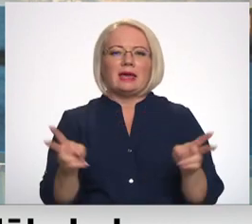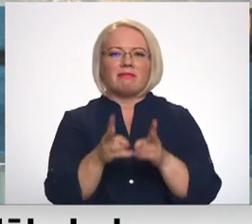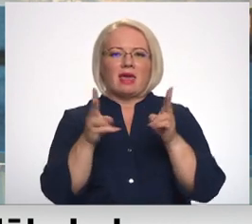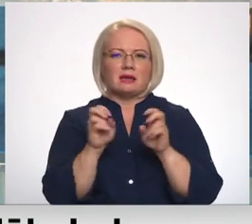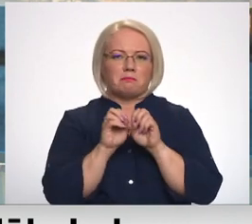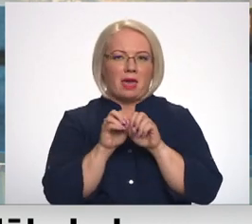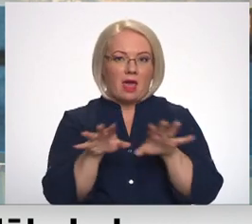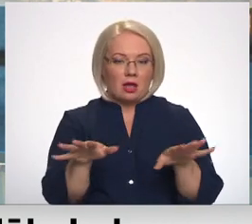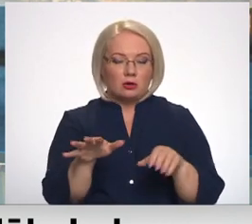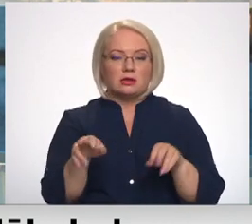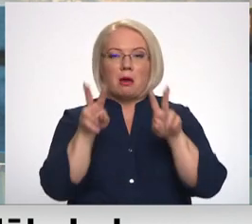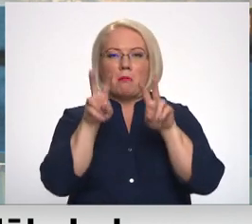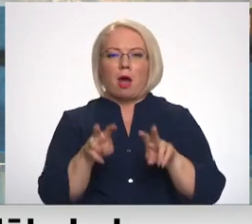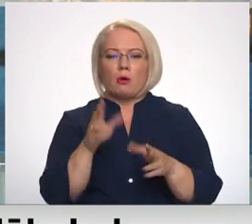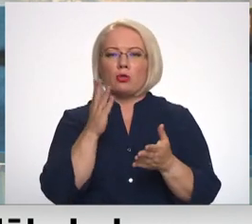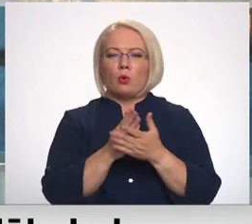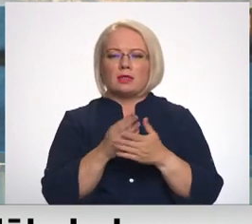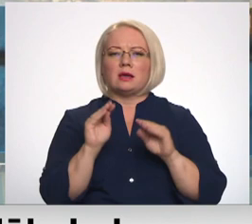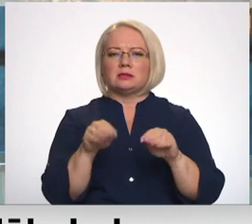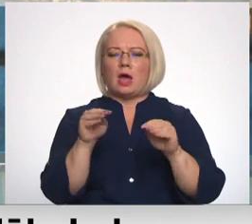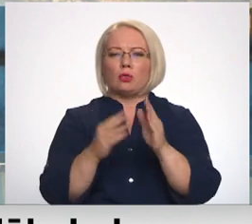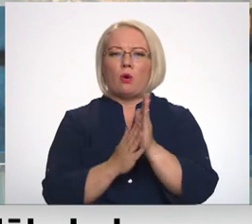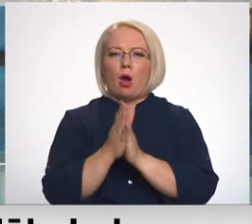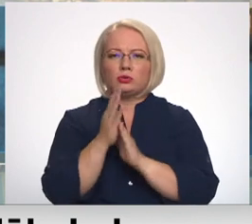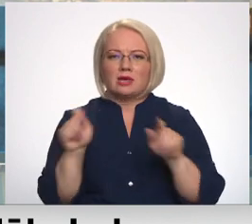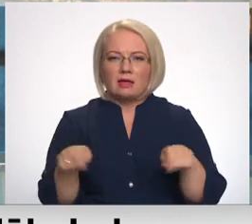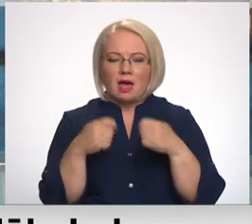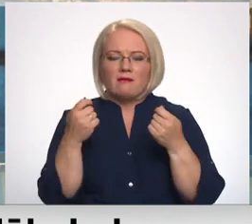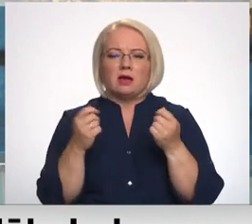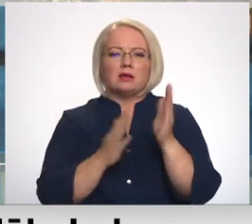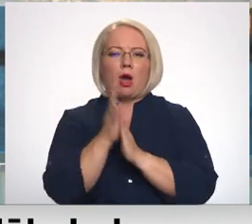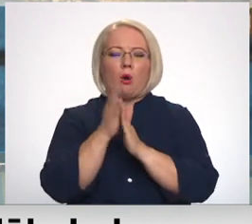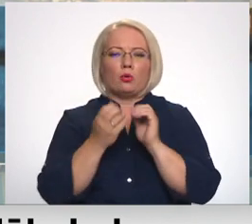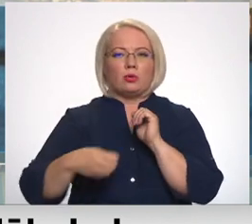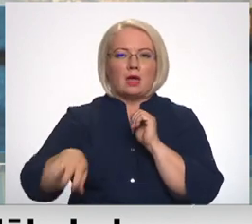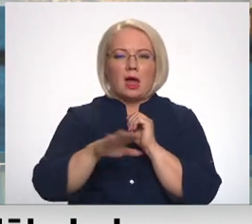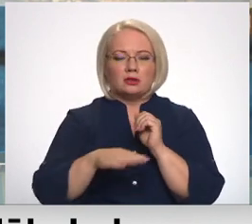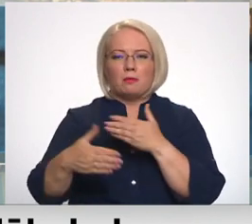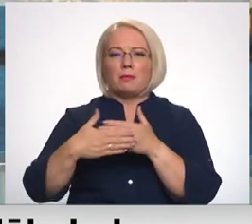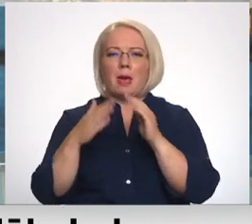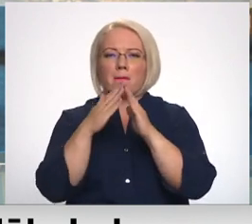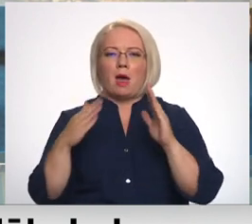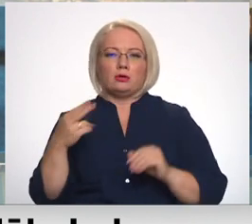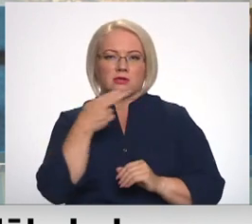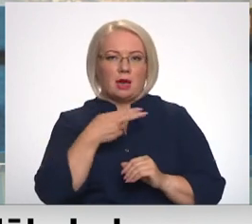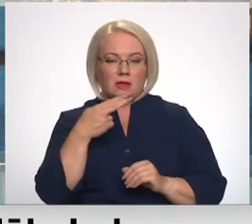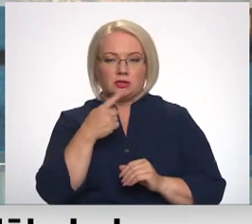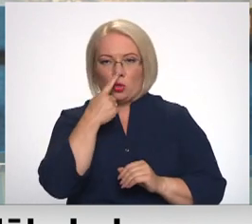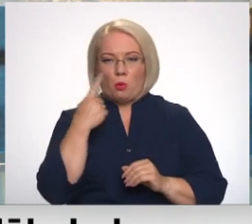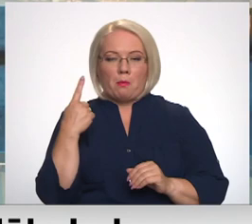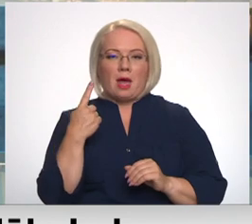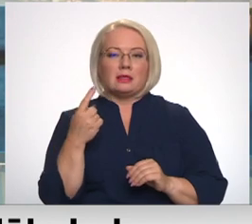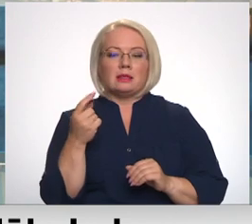perēkļus. Pārbaudes notiek stādaudzētavās, augļu dārzos, piemājas saimniecībās un citviet. Un nu pat bīstamā